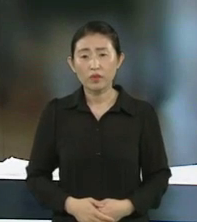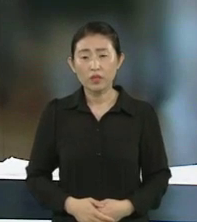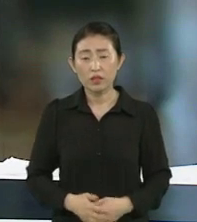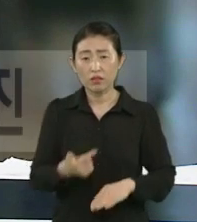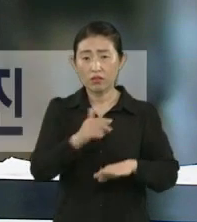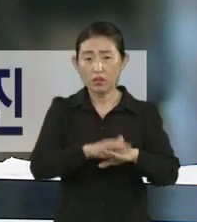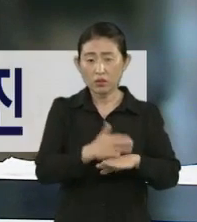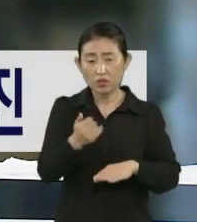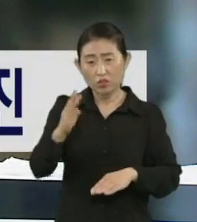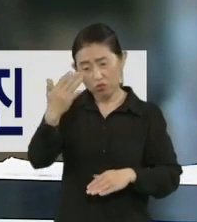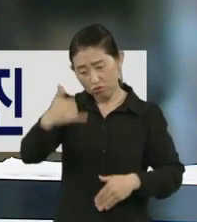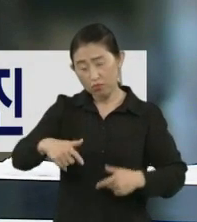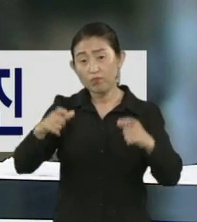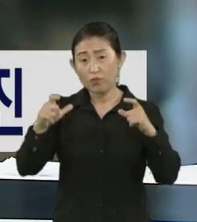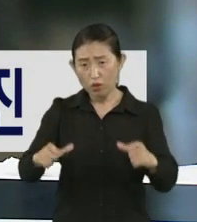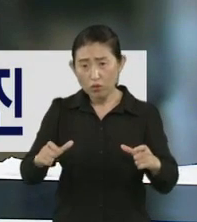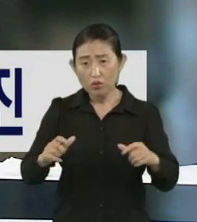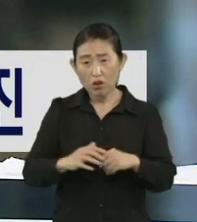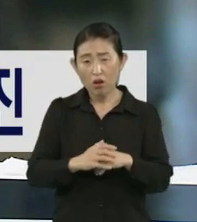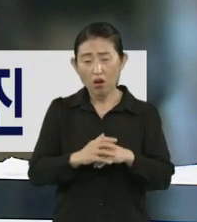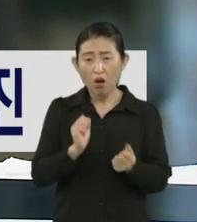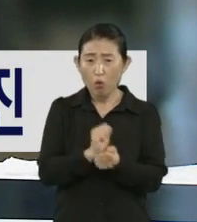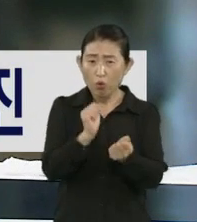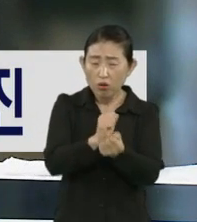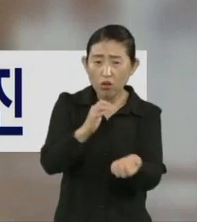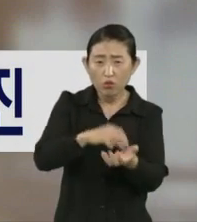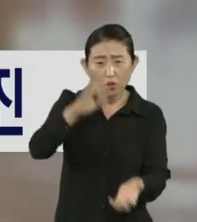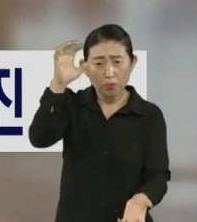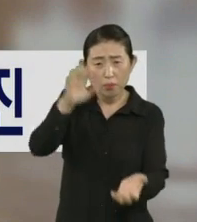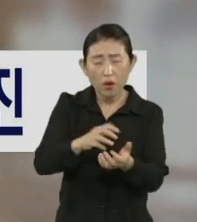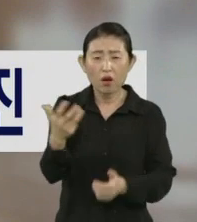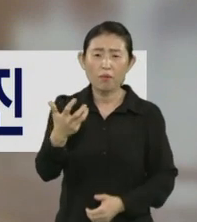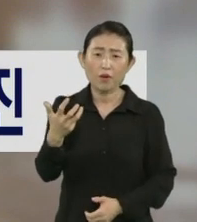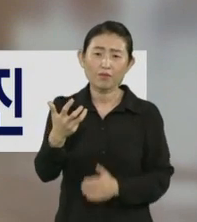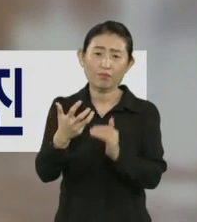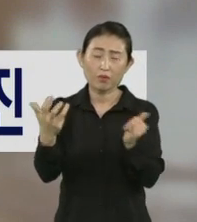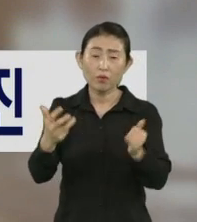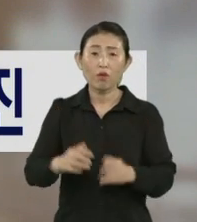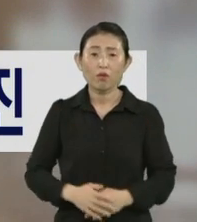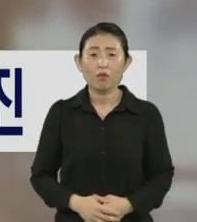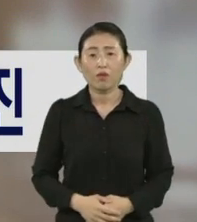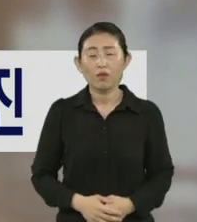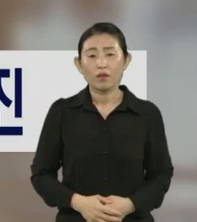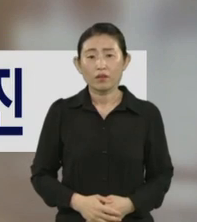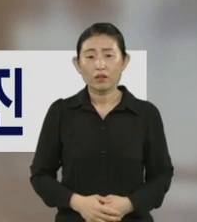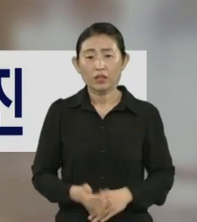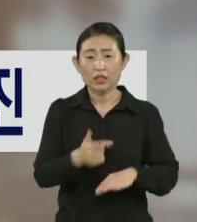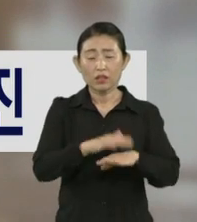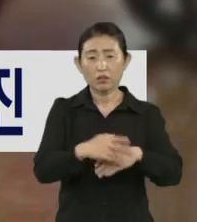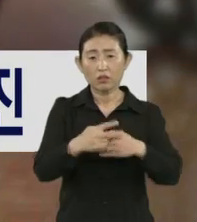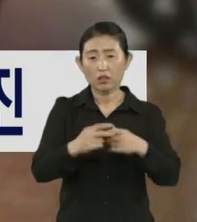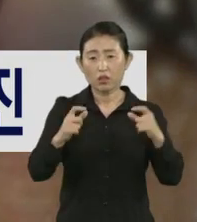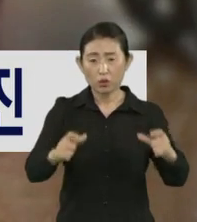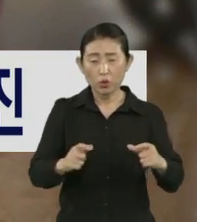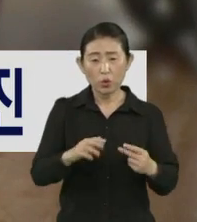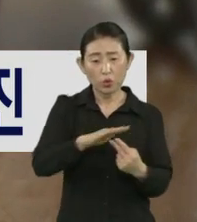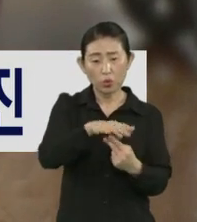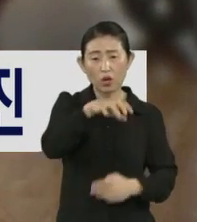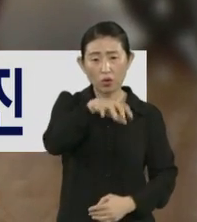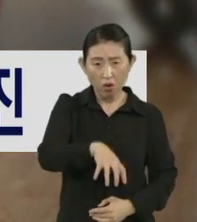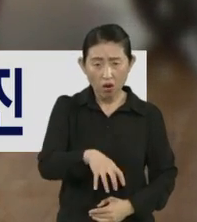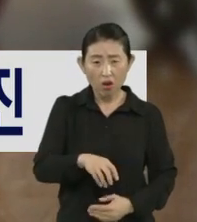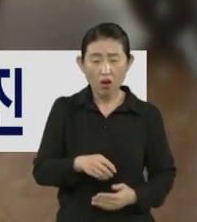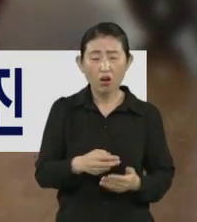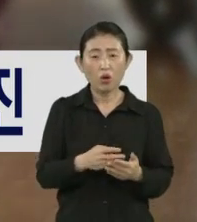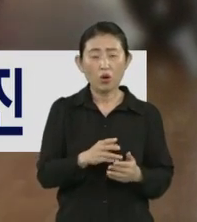감사의 대전과 세종 충남 에서 모두 80명의 코로나 1구 확진 자 가 추가됐습니다 대전 대덕구 의한 유학원 에선